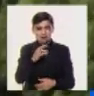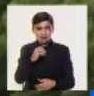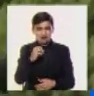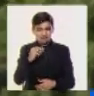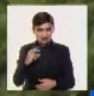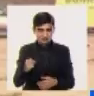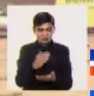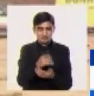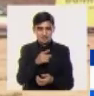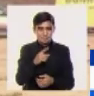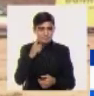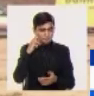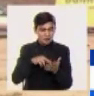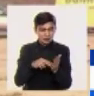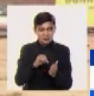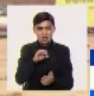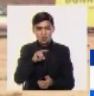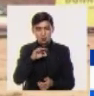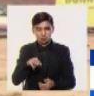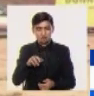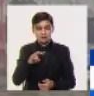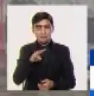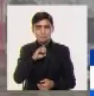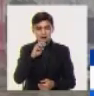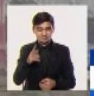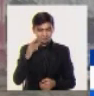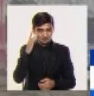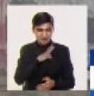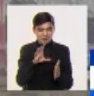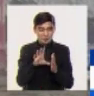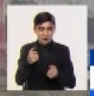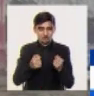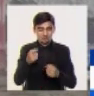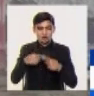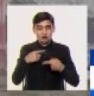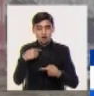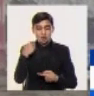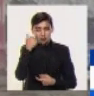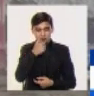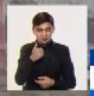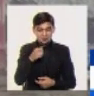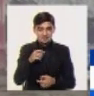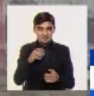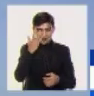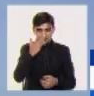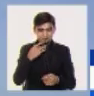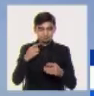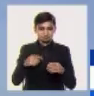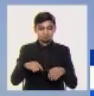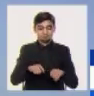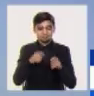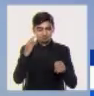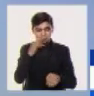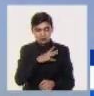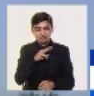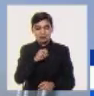элона маска начать выпускать германии электрические кроссоверы уже летом следующего года скорее всего не суждено стать реальностью в